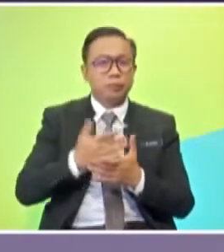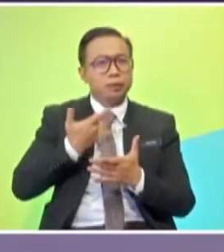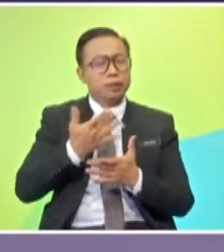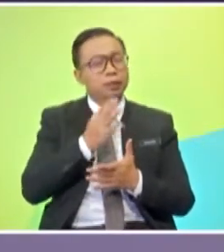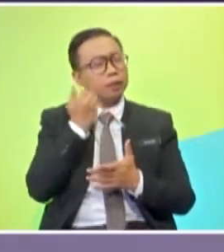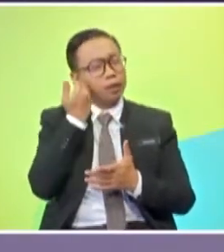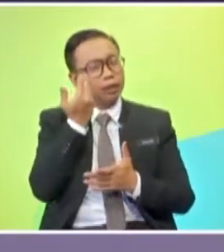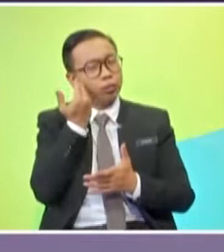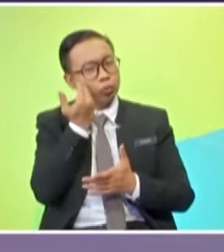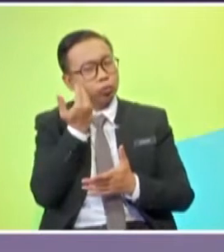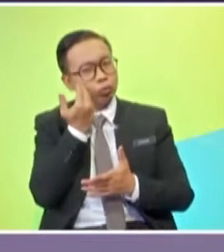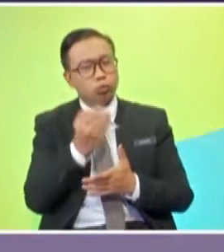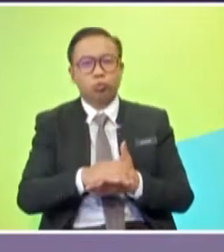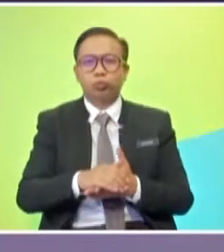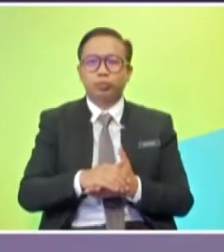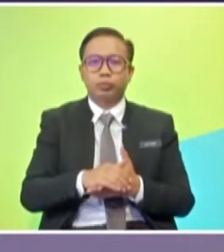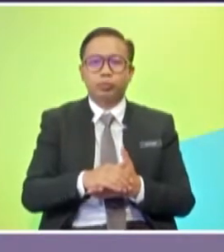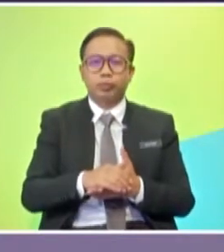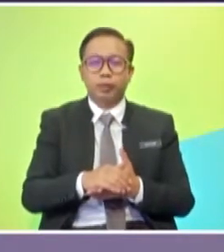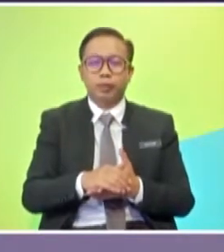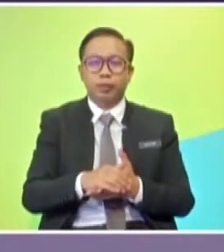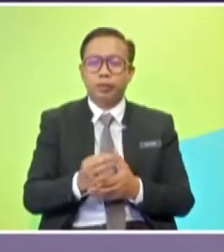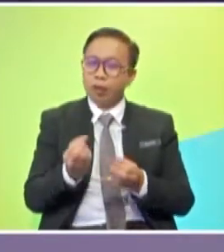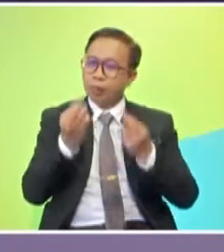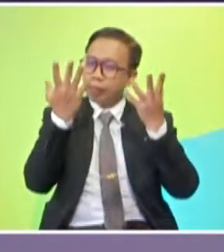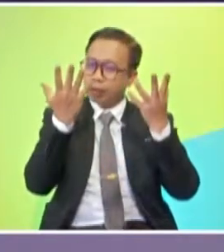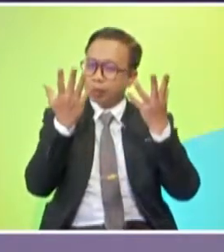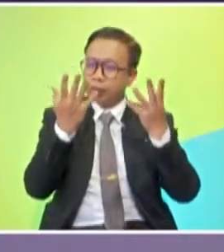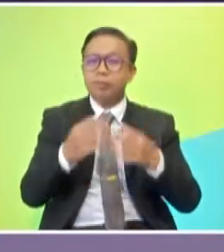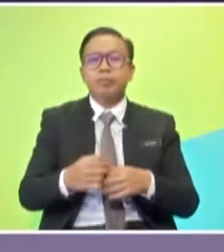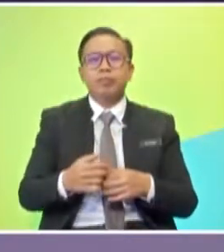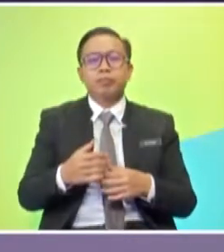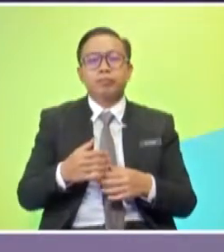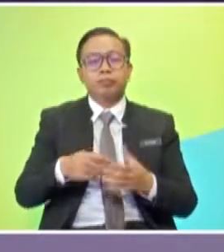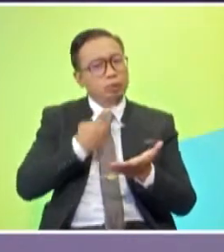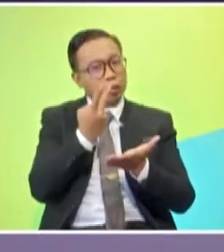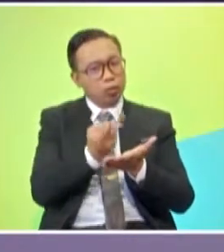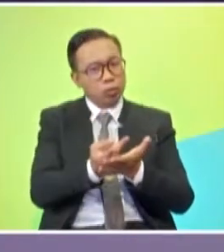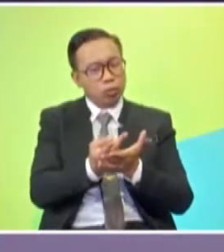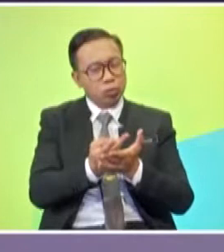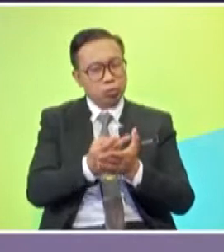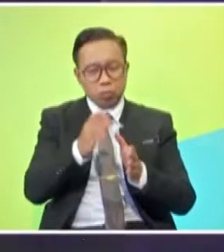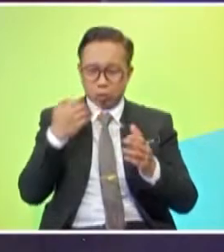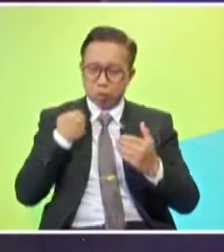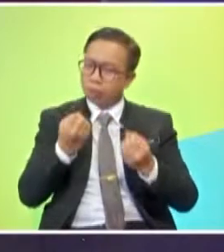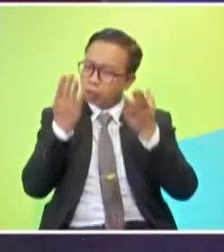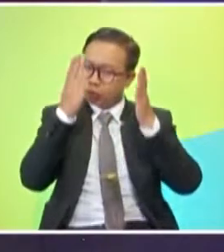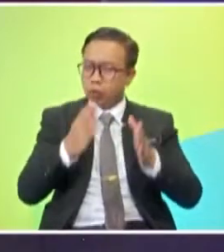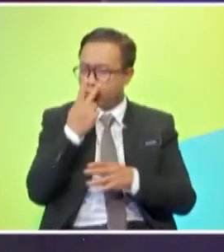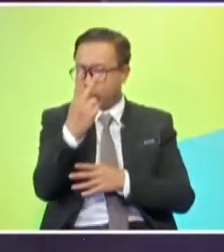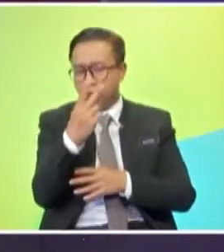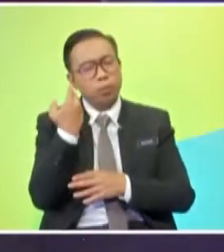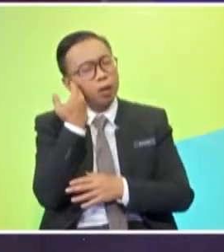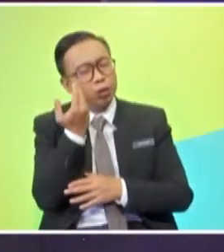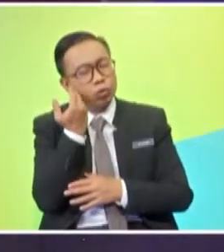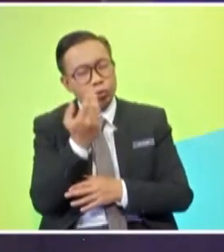malu-malu Hah lama ya rasa Oke kalau kita terjatuh dekat depan orang ramai itu kita kerasa malu-malu